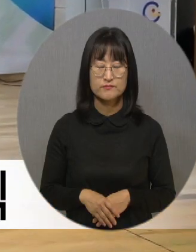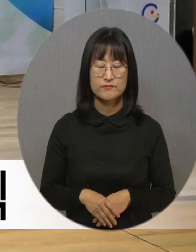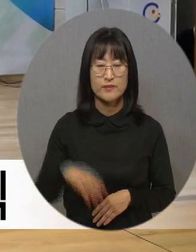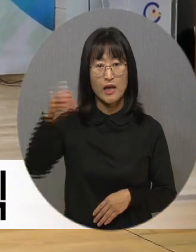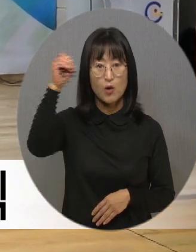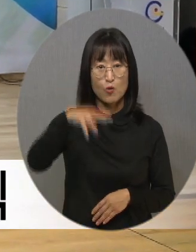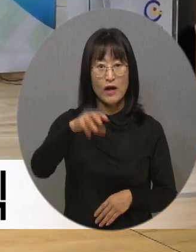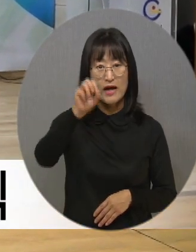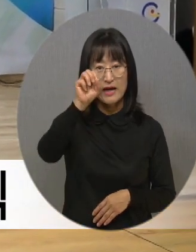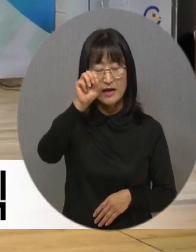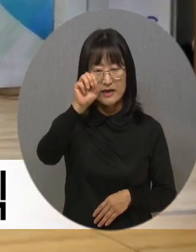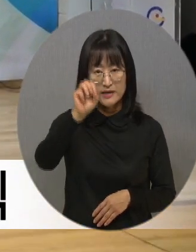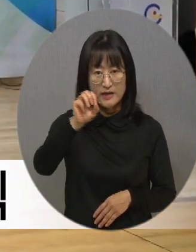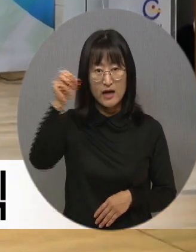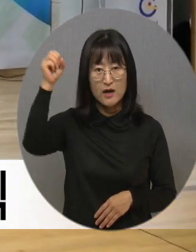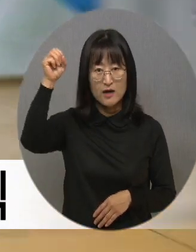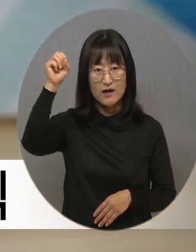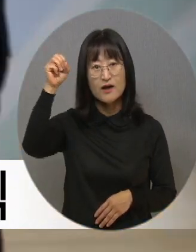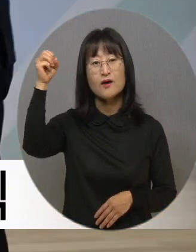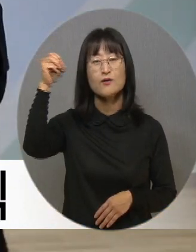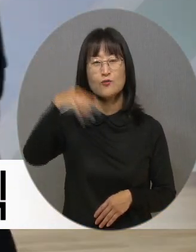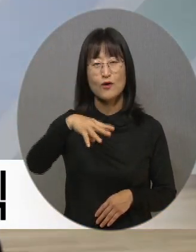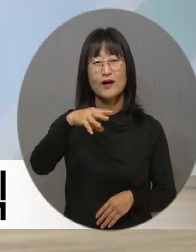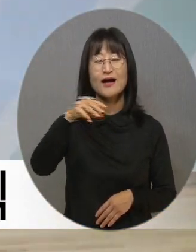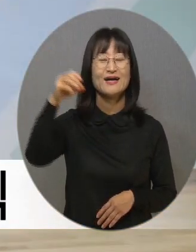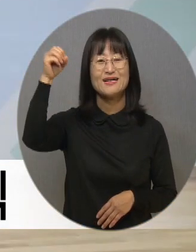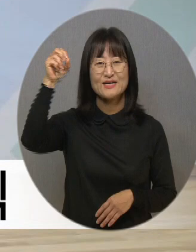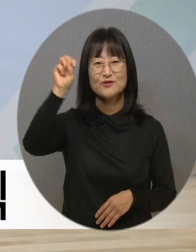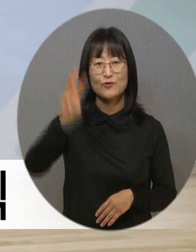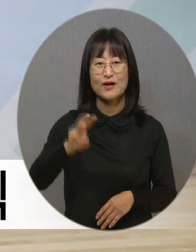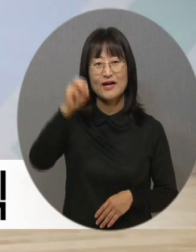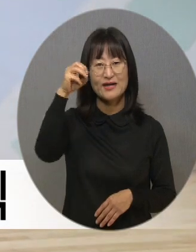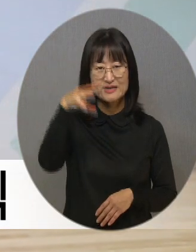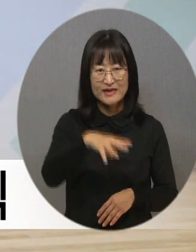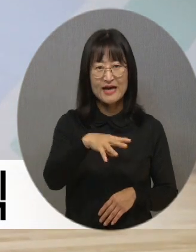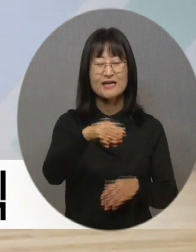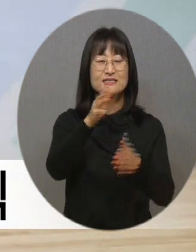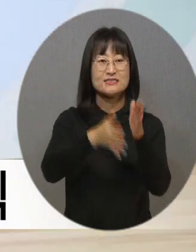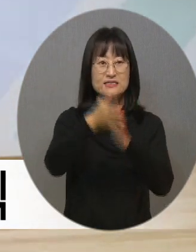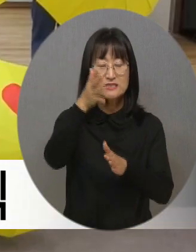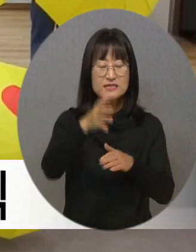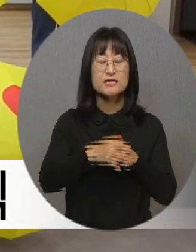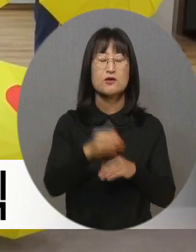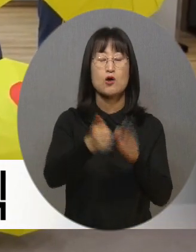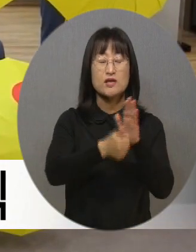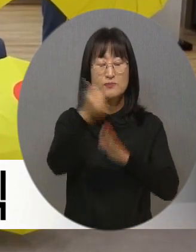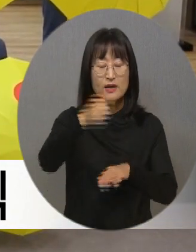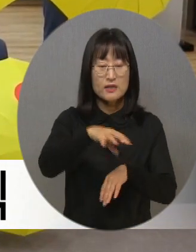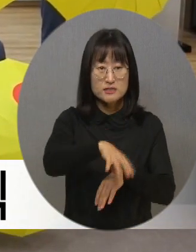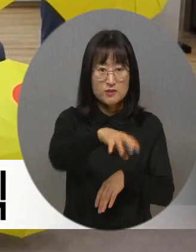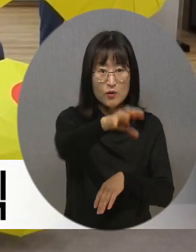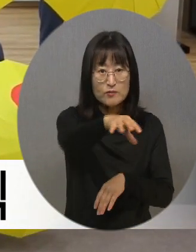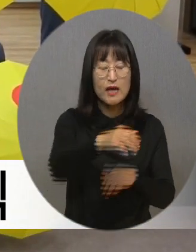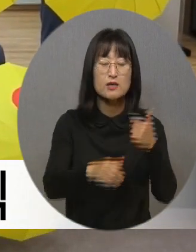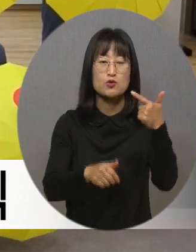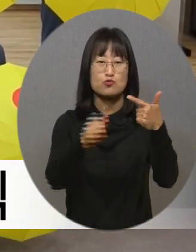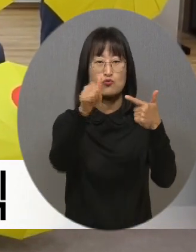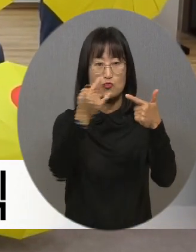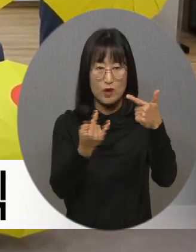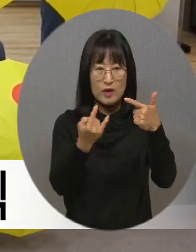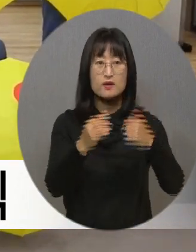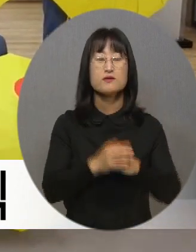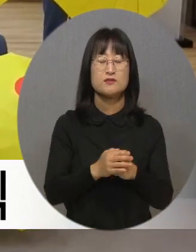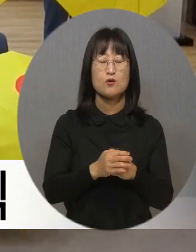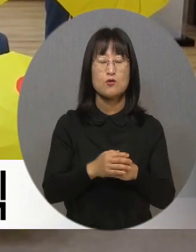광양시 장애아동의 신체 발달과 정서 안정을 지원하는 희망의 징검다리 사업이 올해로 6회째를 맞아